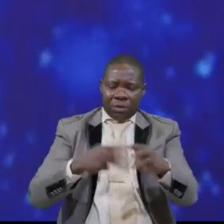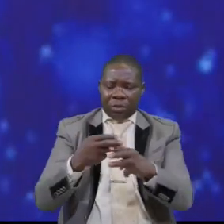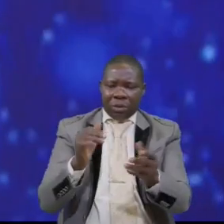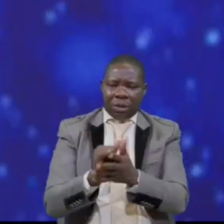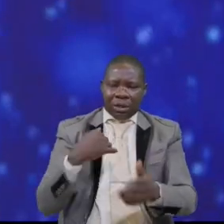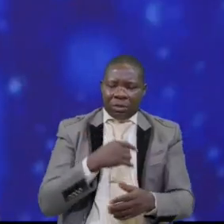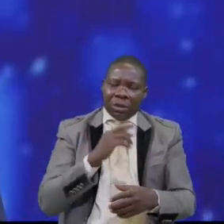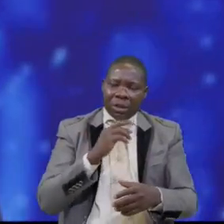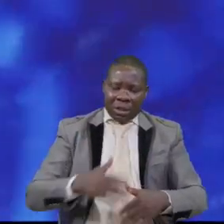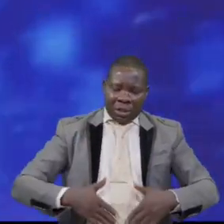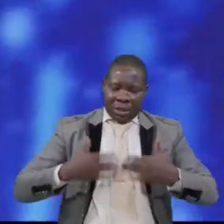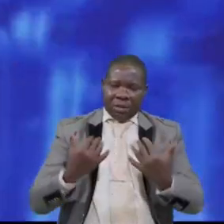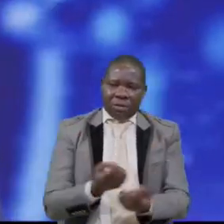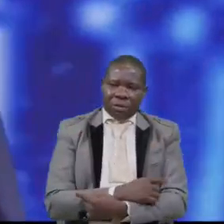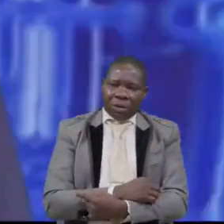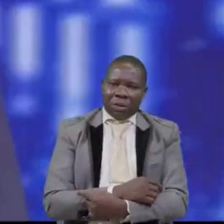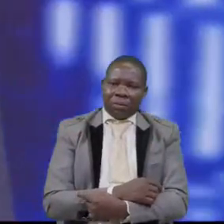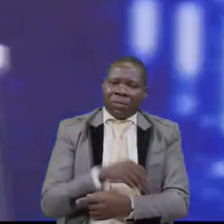par le passé.